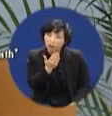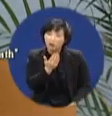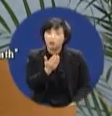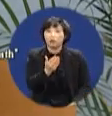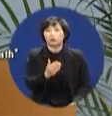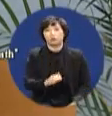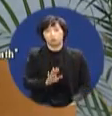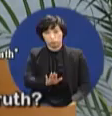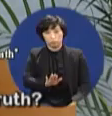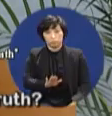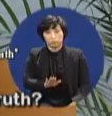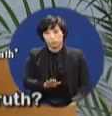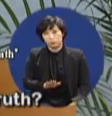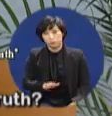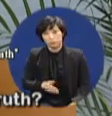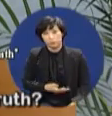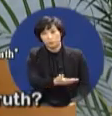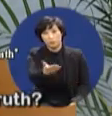그렇다면